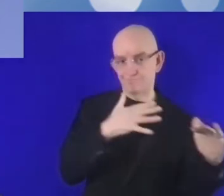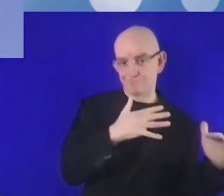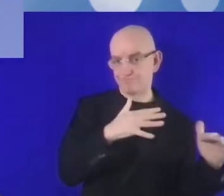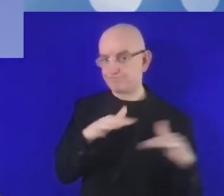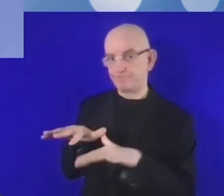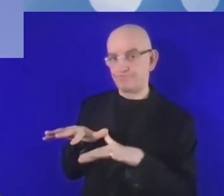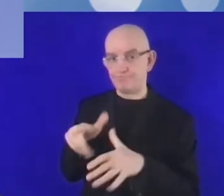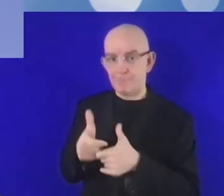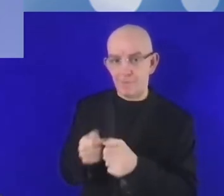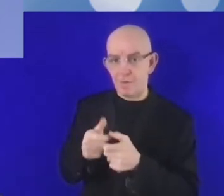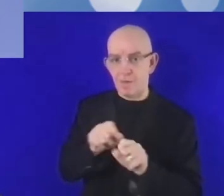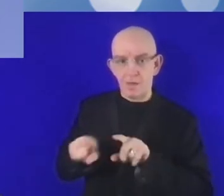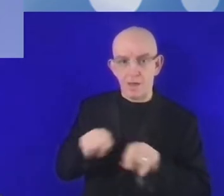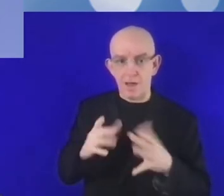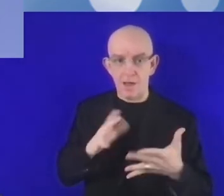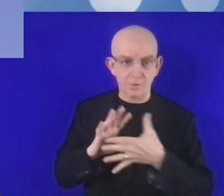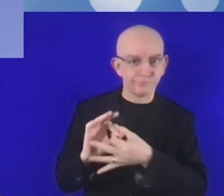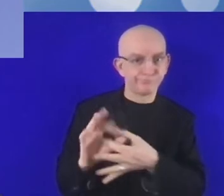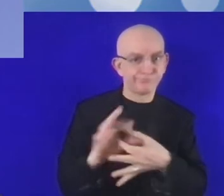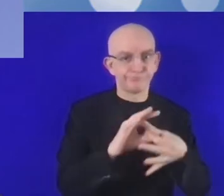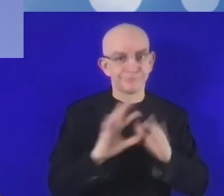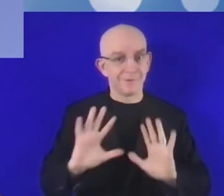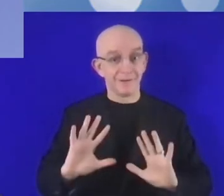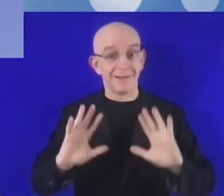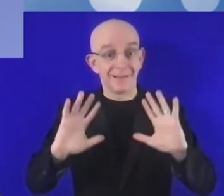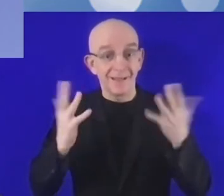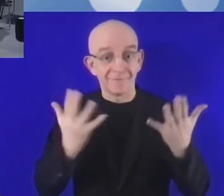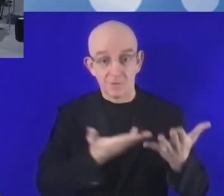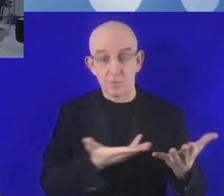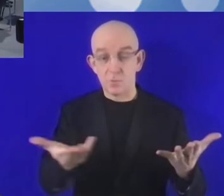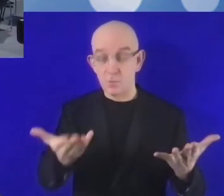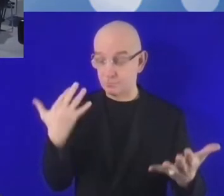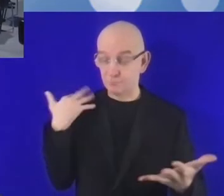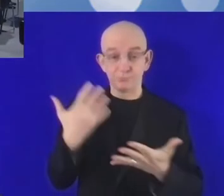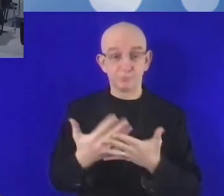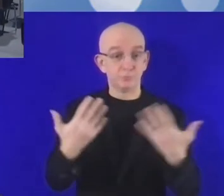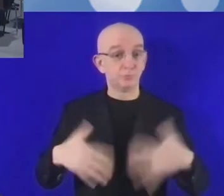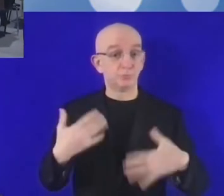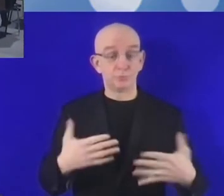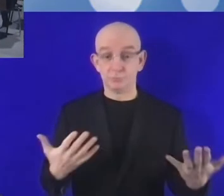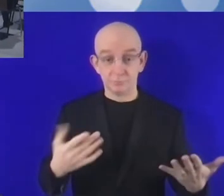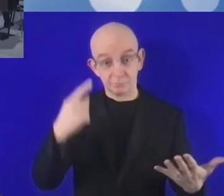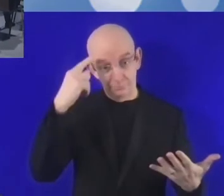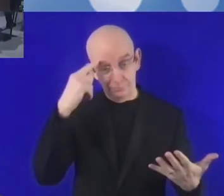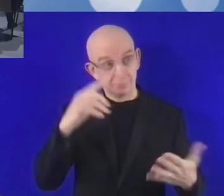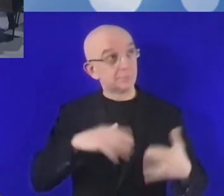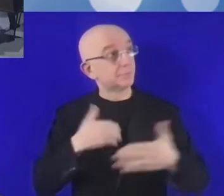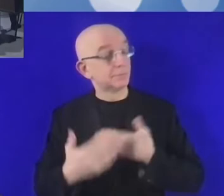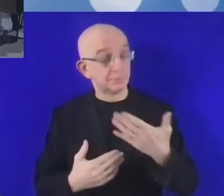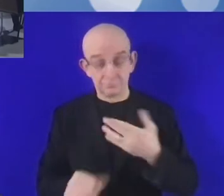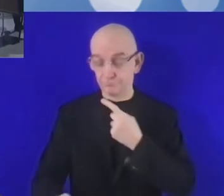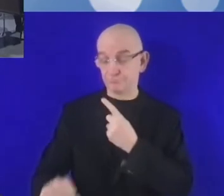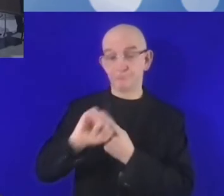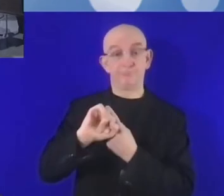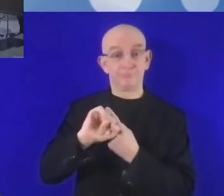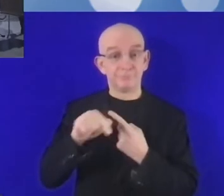de cette pandémie de Covid-19, Internet s'est avéré plus qu'utile. C'est grâce à Internet que nous avons pu continuer